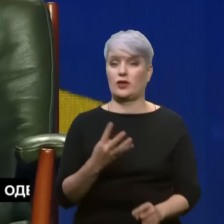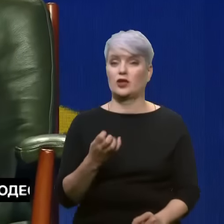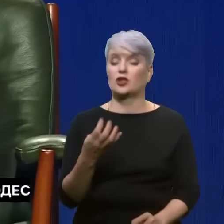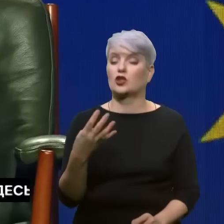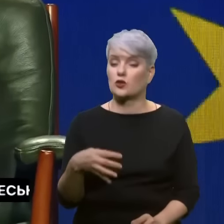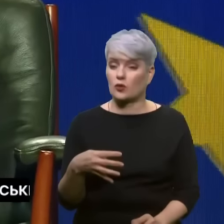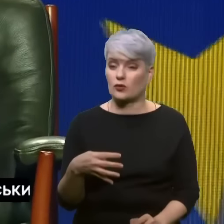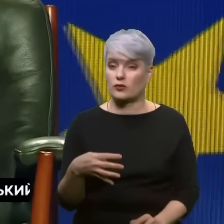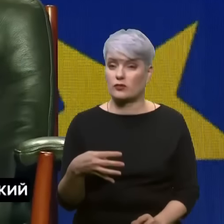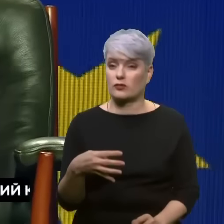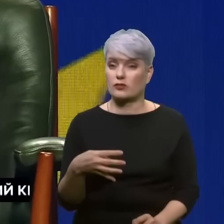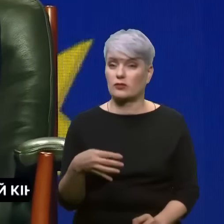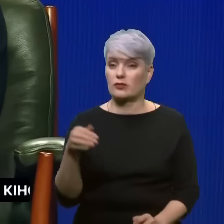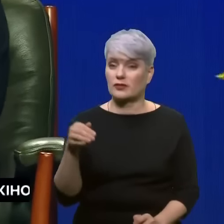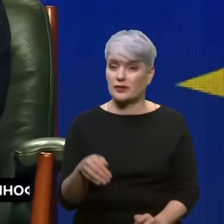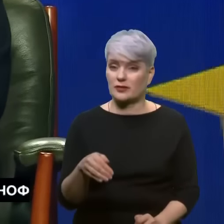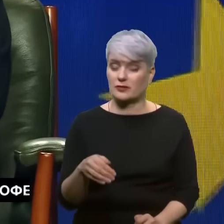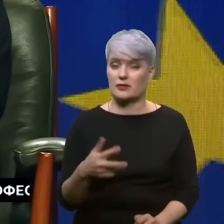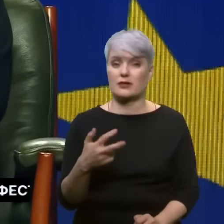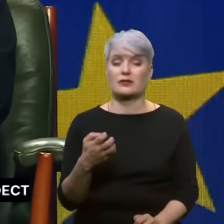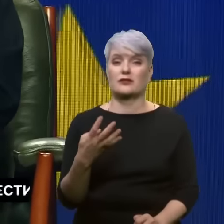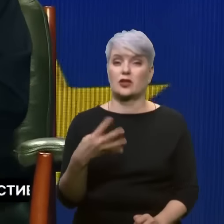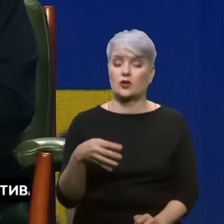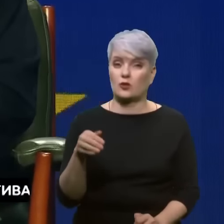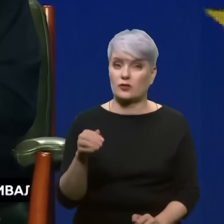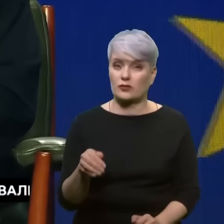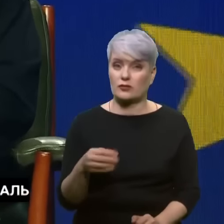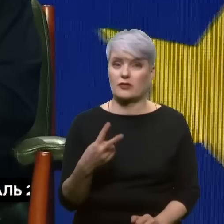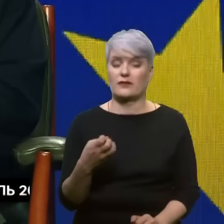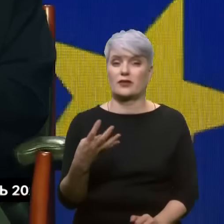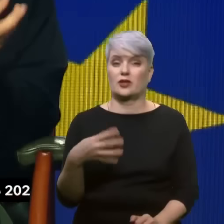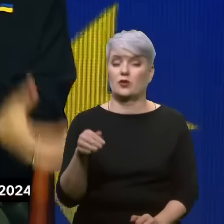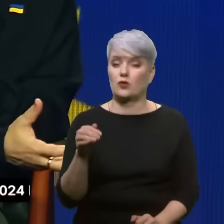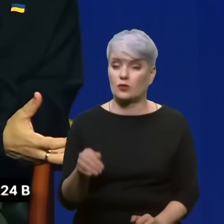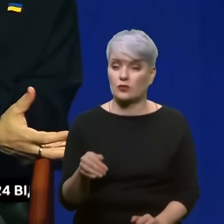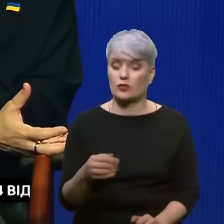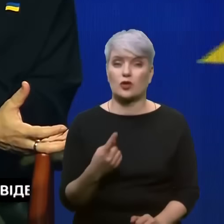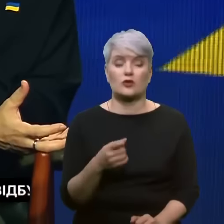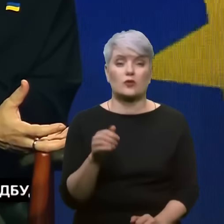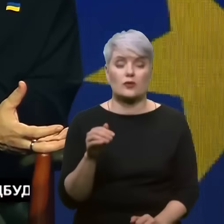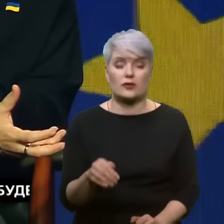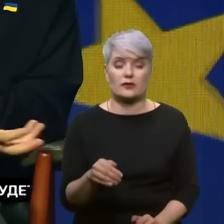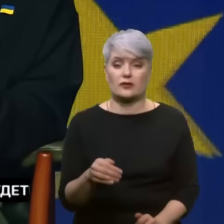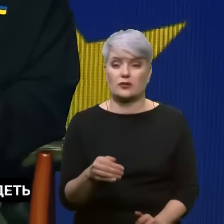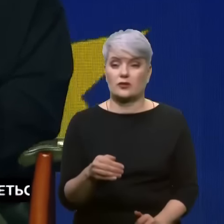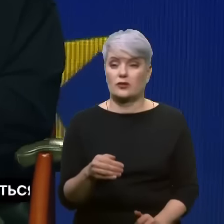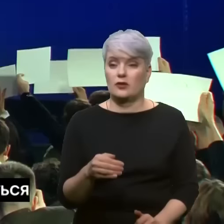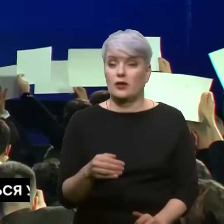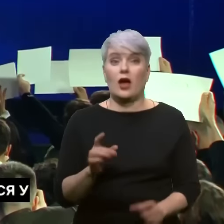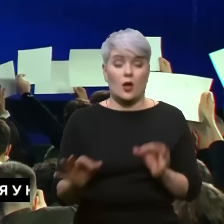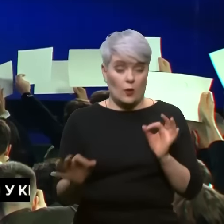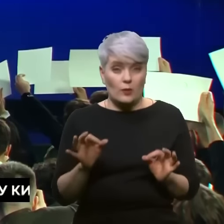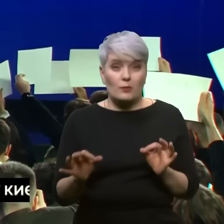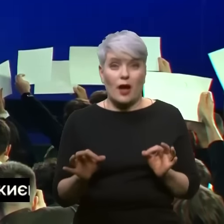440 тисяч, 340 тисяч. 240 тисяч, 100 тисяч. Ну, це